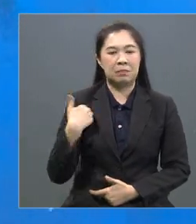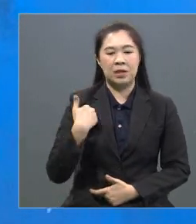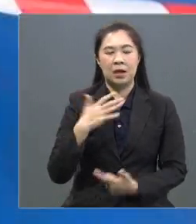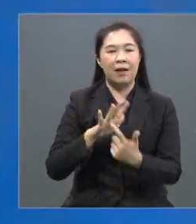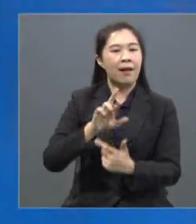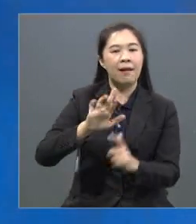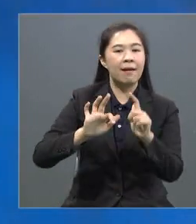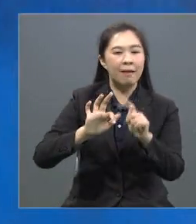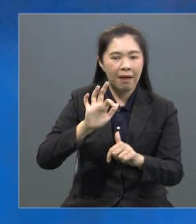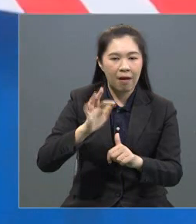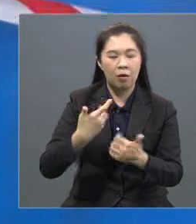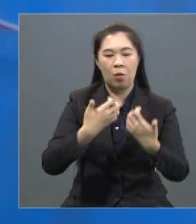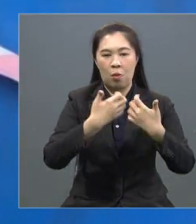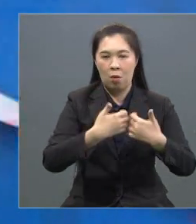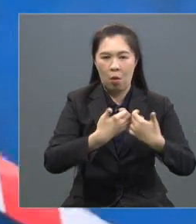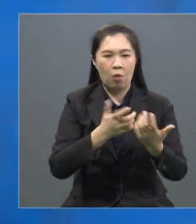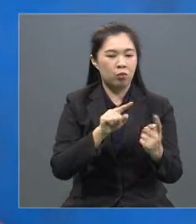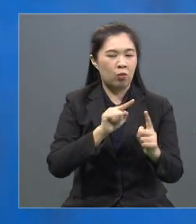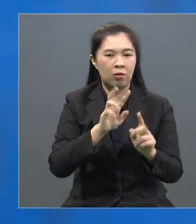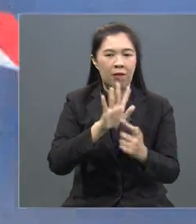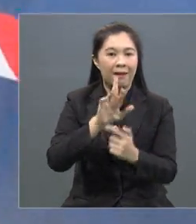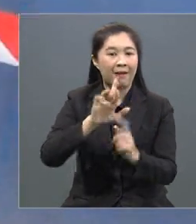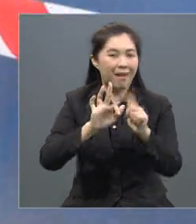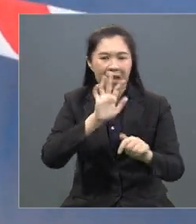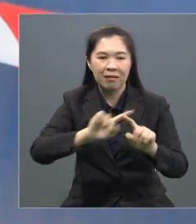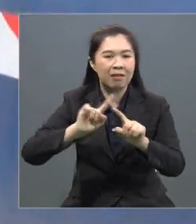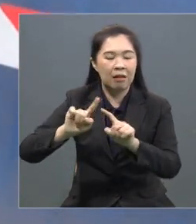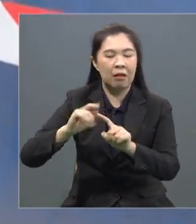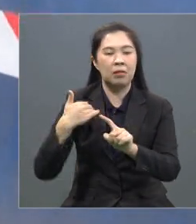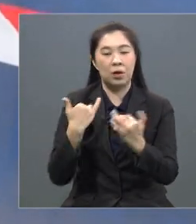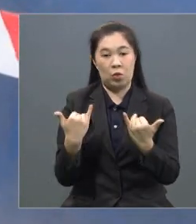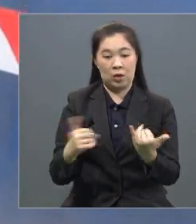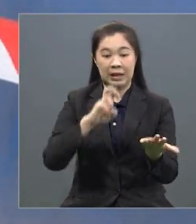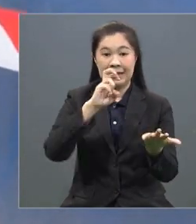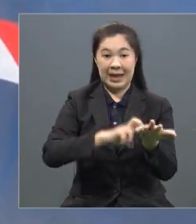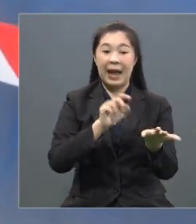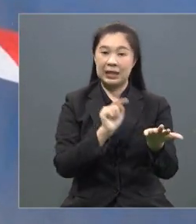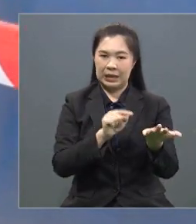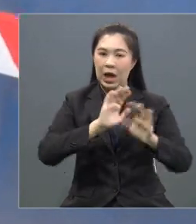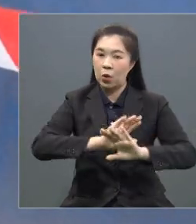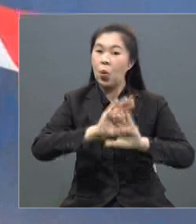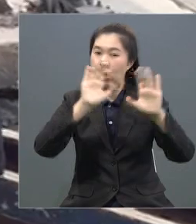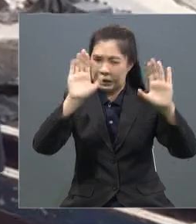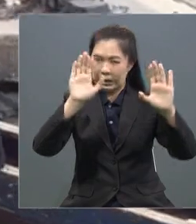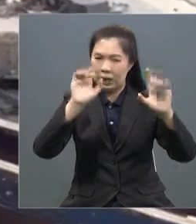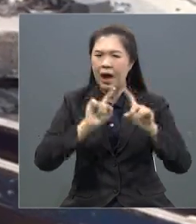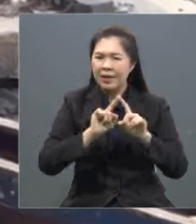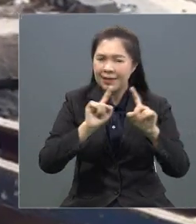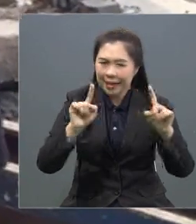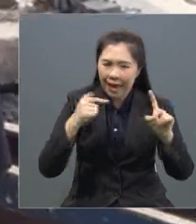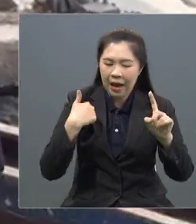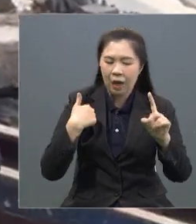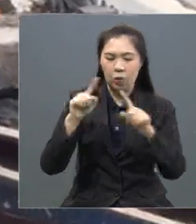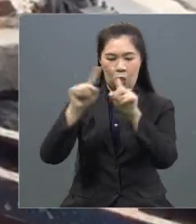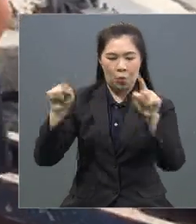แคดเมียมและผลิตโลหะทองแดงครับซึ่งก่อนหน้านี้ได้ขอยกเลิกใบอนุญาตประกอบโลหกรรมแต่ยังคงไว้ซึ่ง